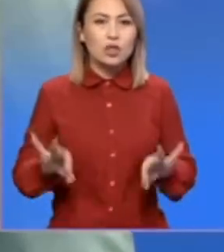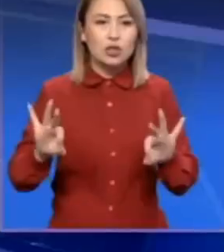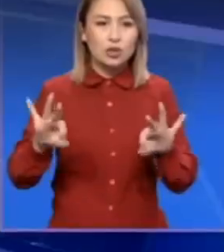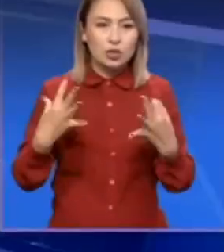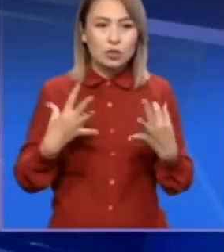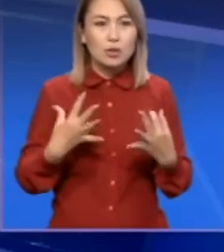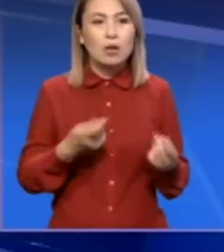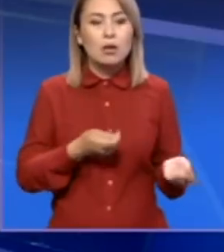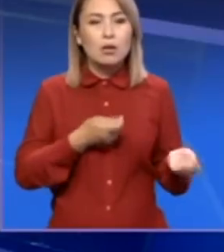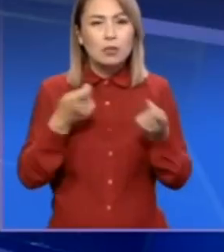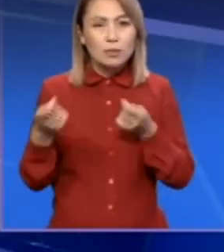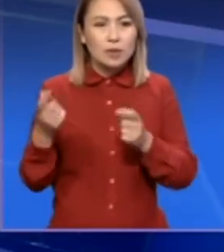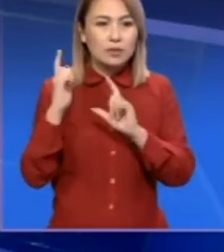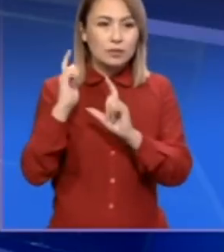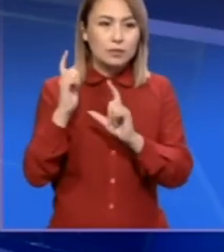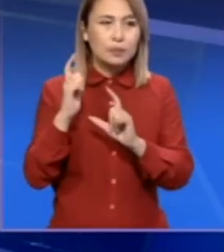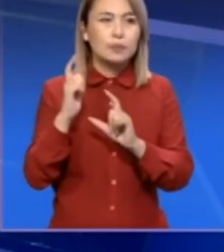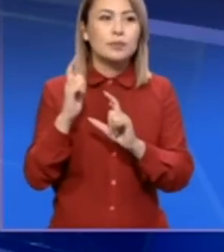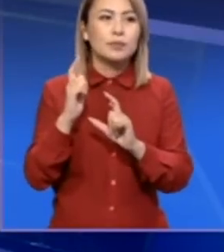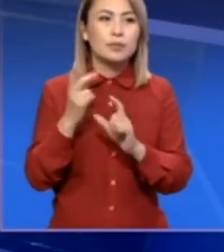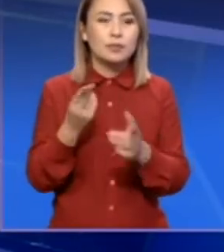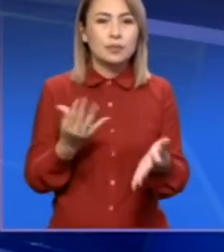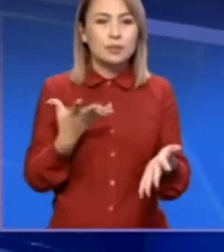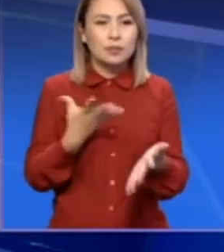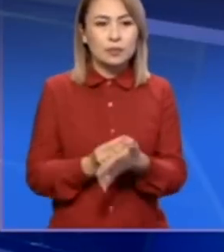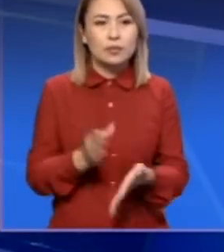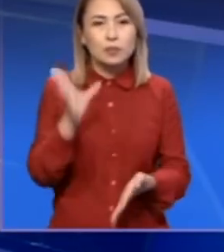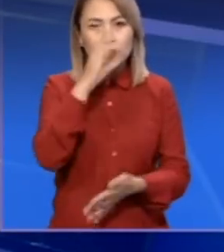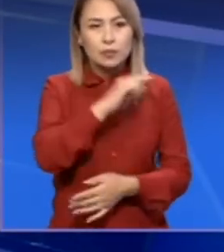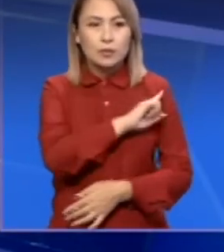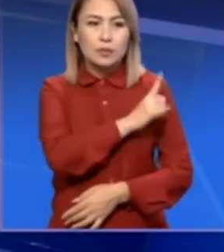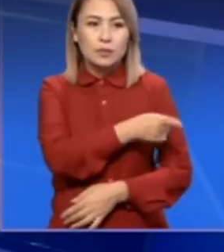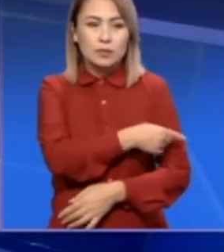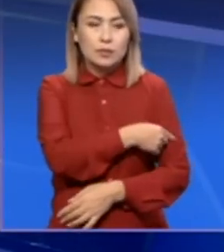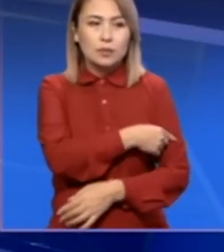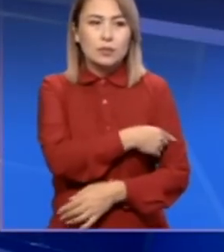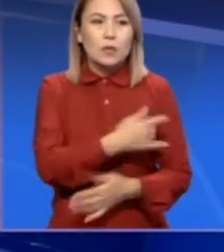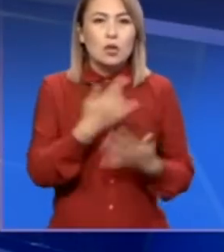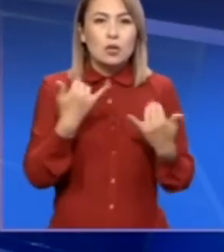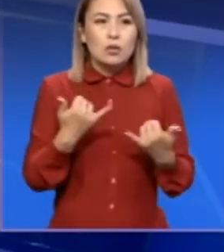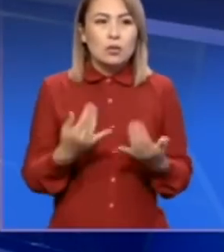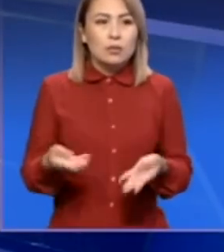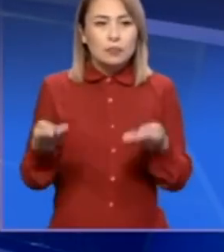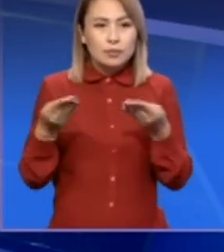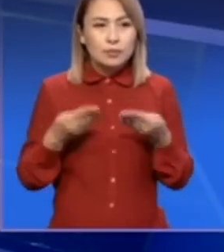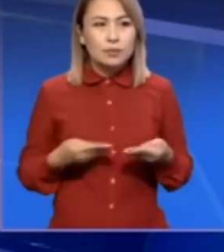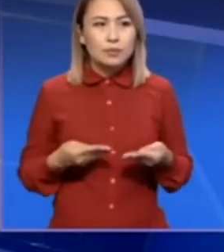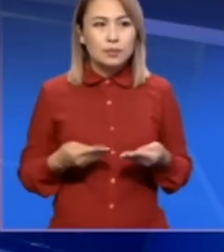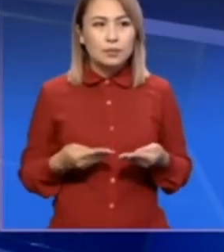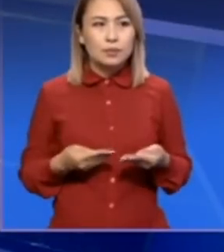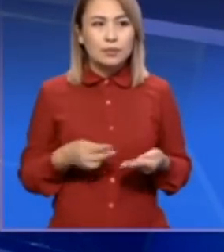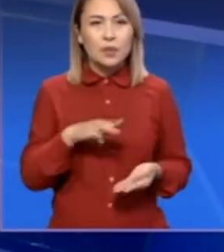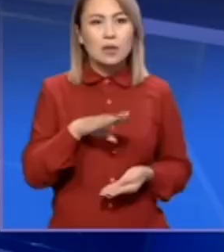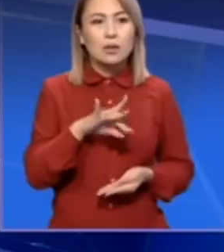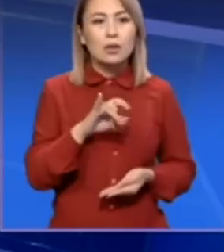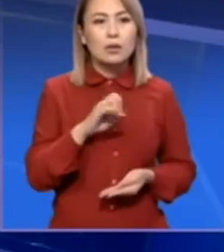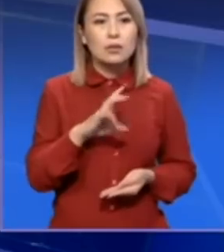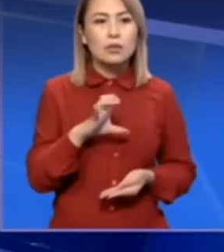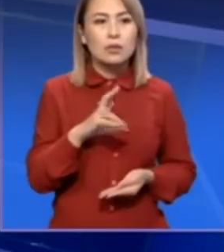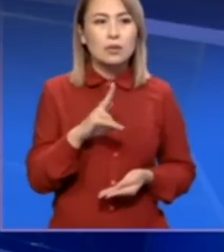де дипломаттардың осы мәселені шешуге ақылы күш жететін шығар. Қазіргі ұсынып жатқан... Транскаспий бағытын.